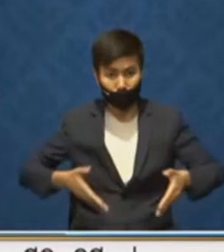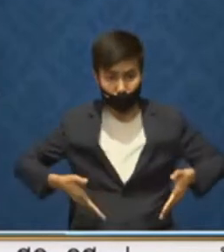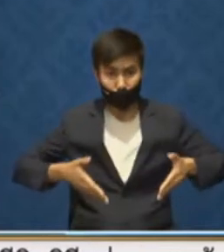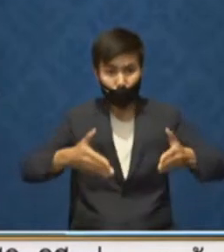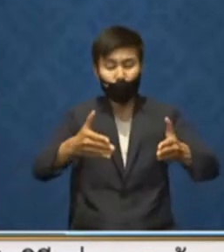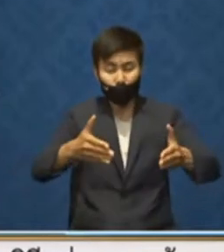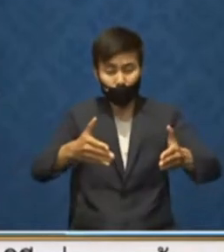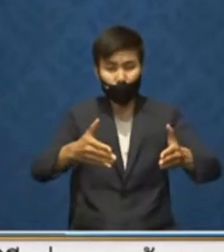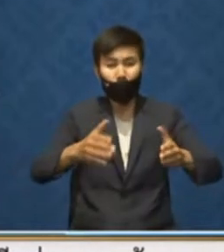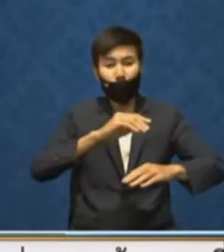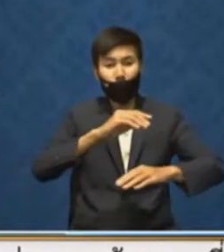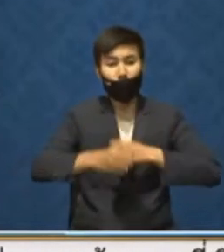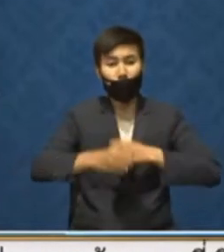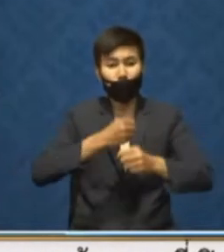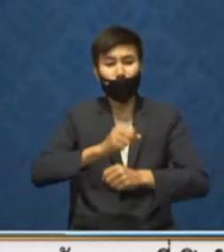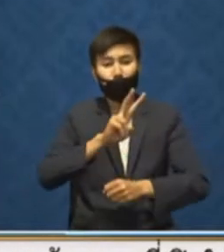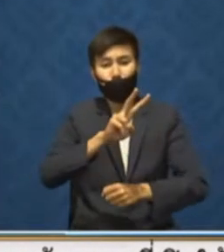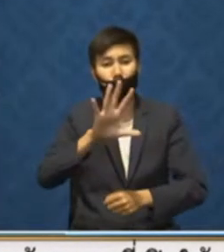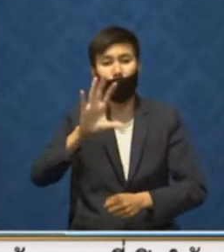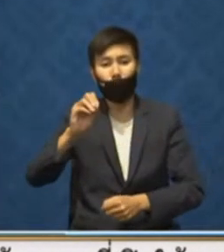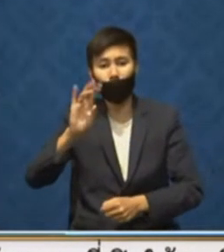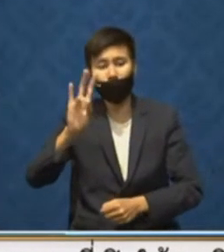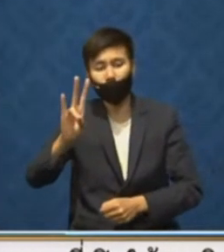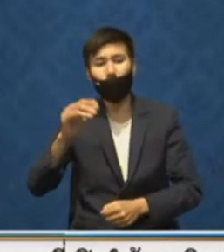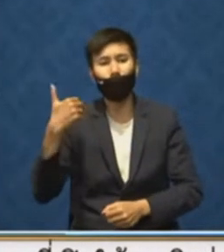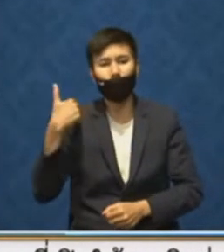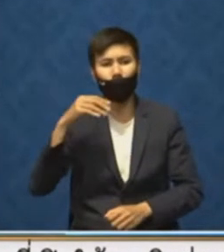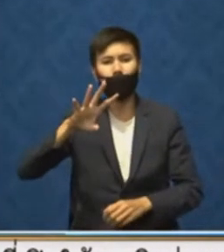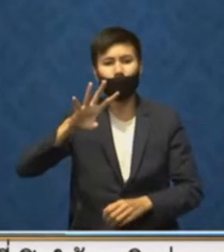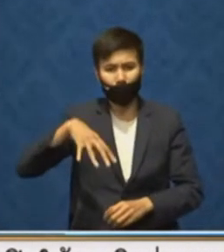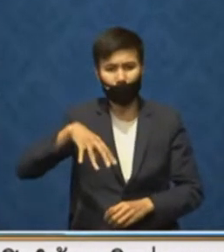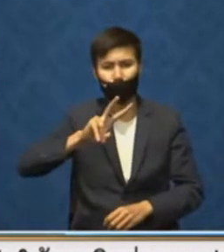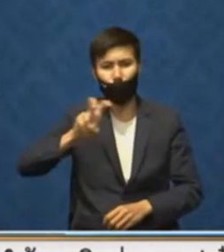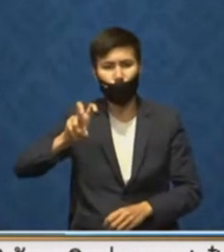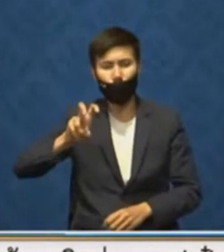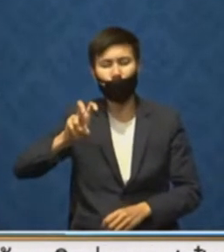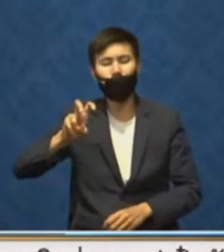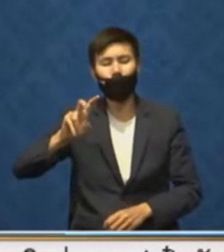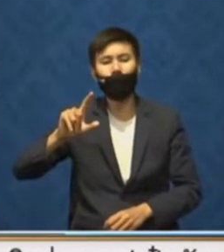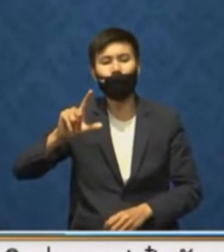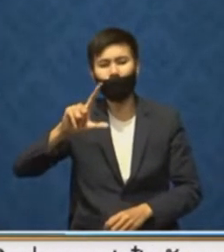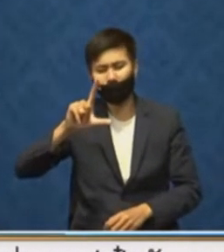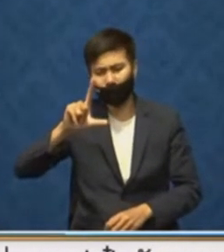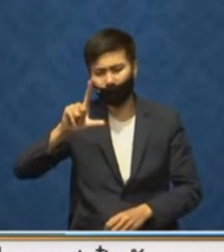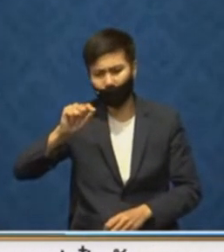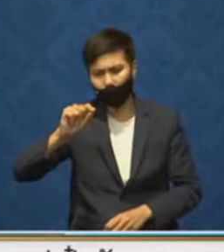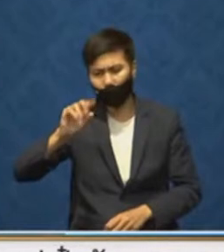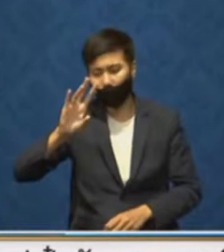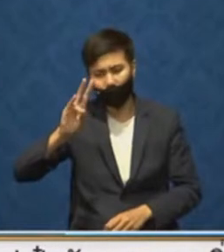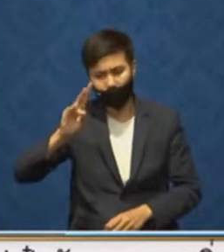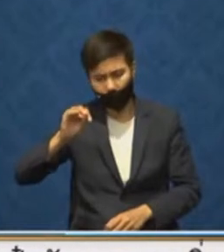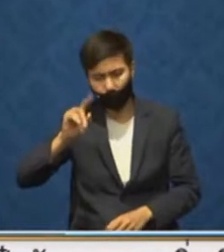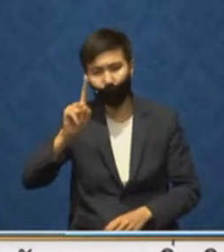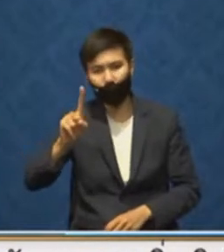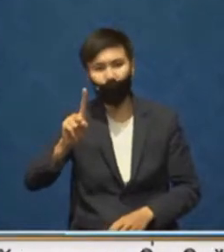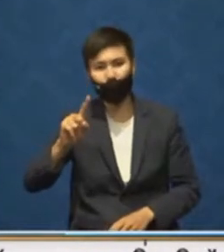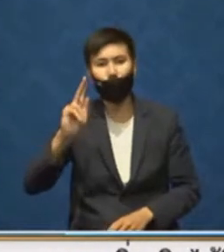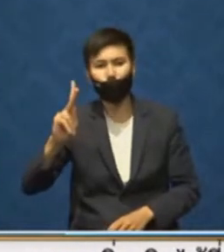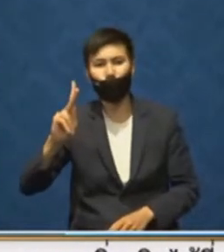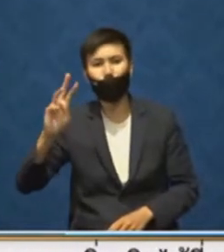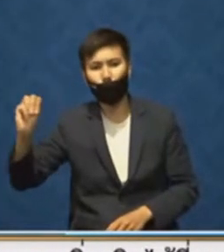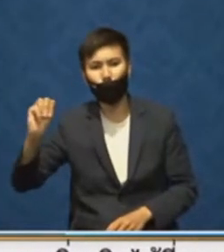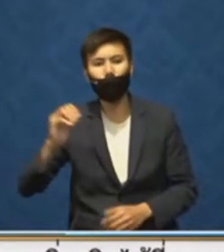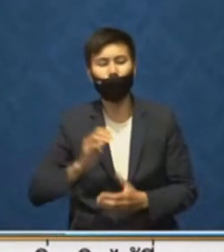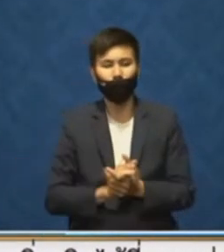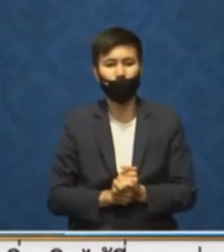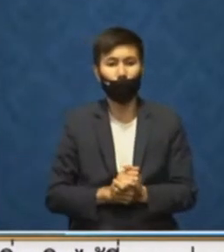เพิ่มขึ้นเดินปี 2005 17มีประมาณ4200 71กิโลเมตรเมื่อปีห้าเจ็ดนะครับเมื่อสิ้นปี